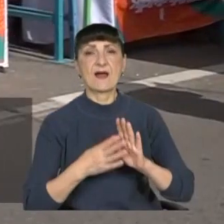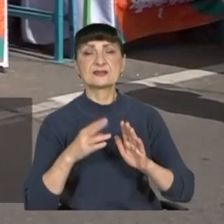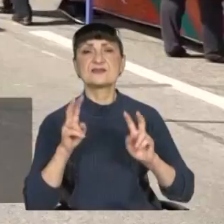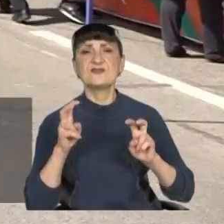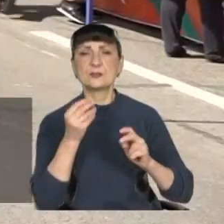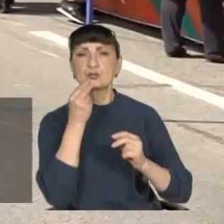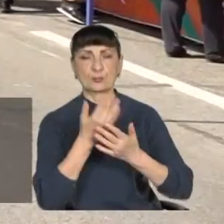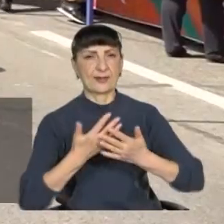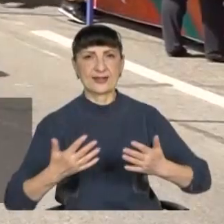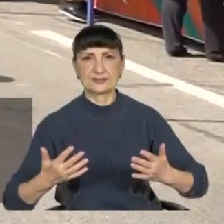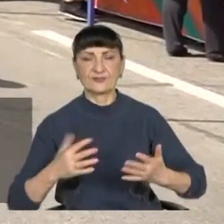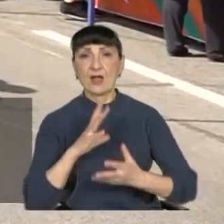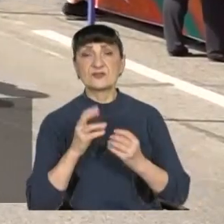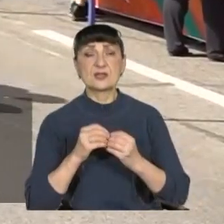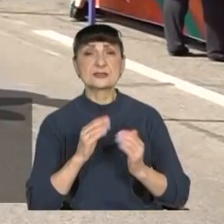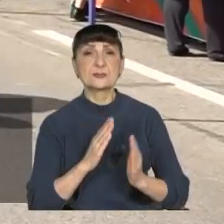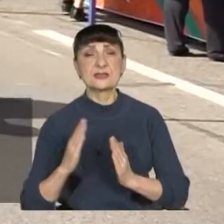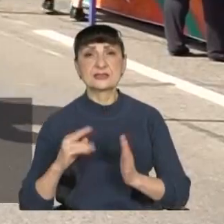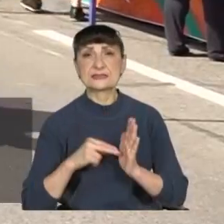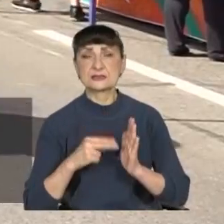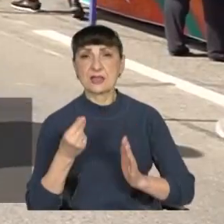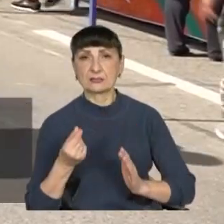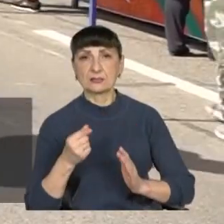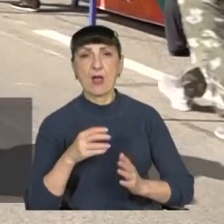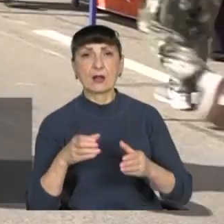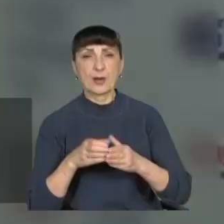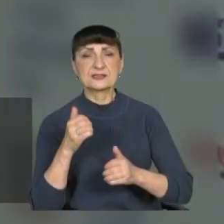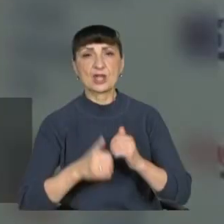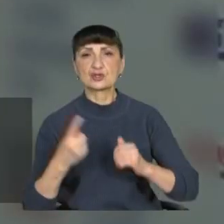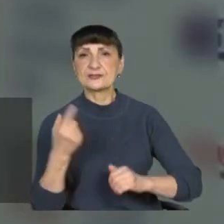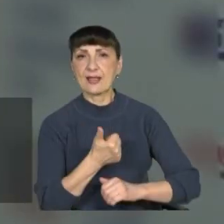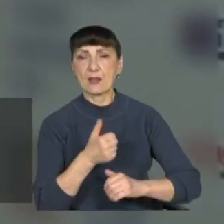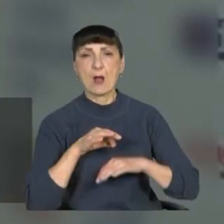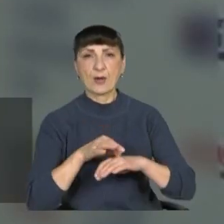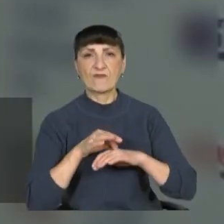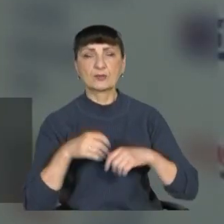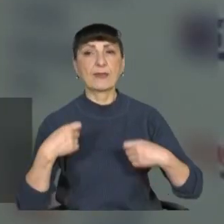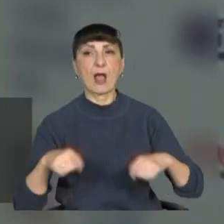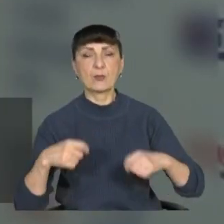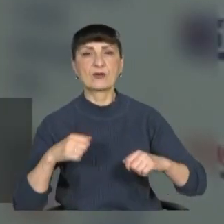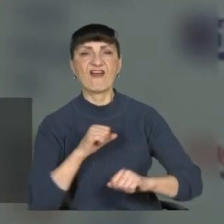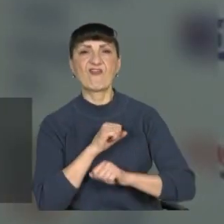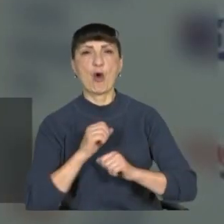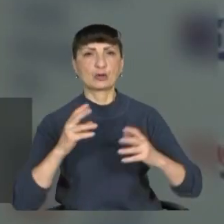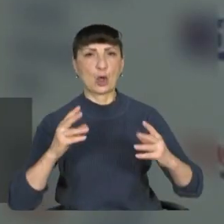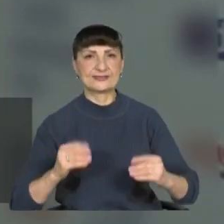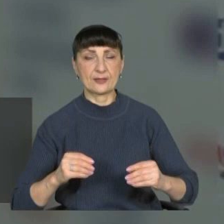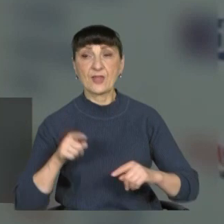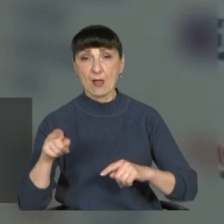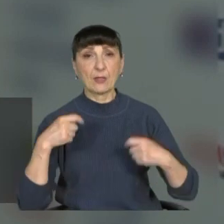цен корпорация на еженедельной основе проводит ярмарки выходного дня. На этих ярмарках у нас реализация идет продукции